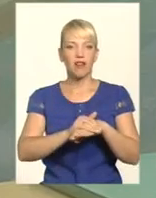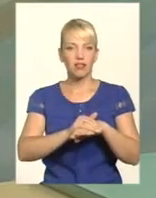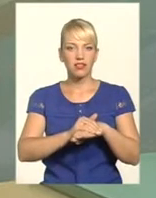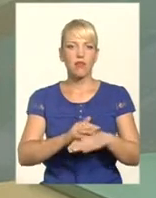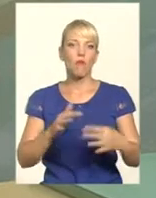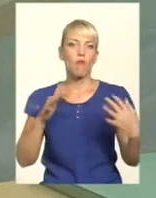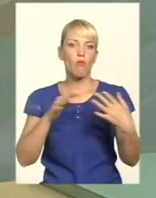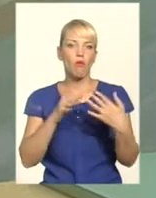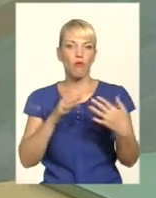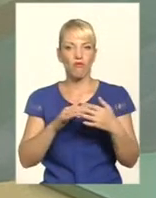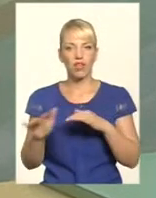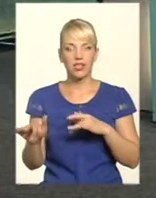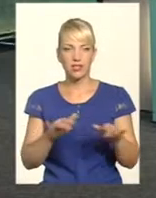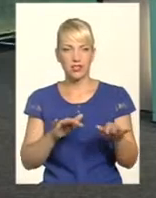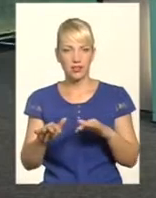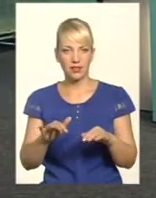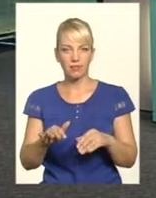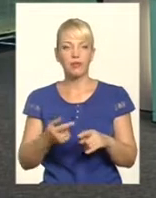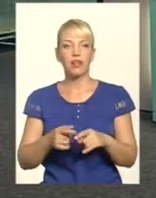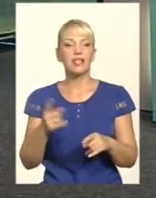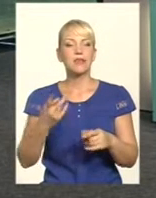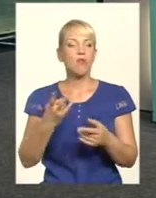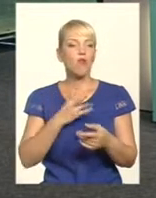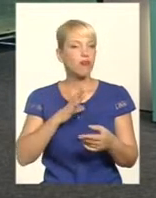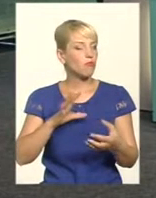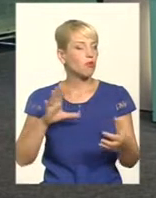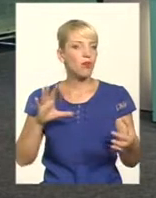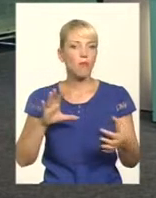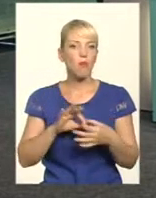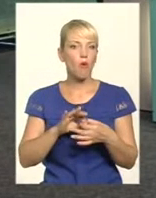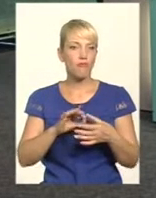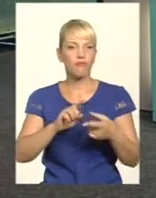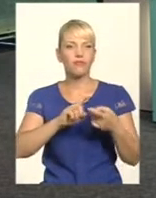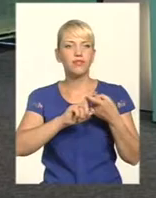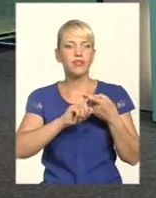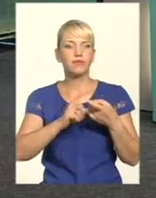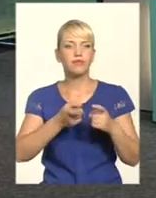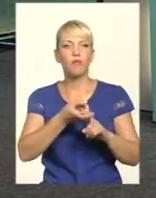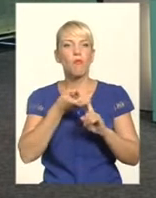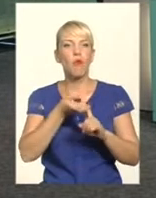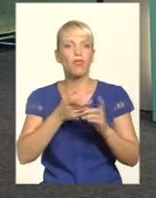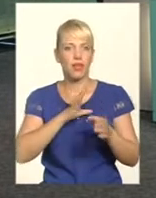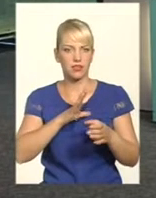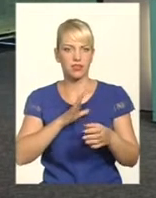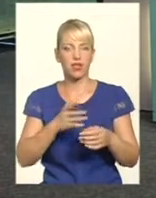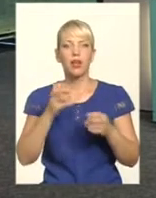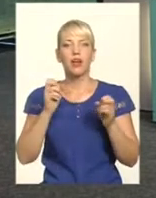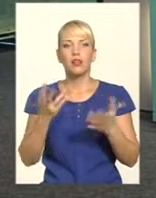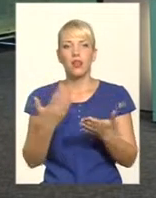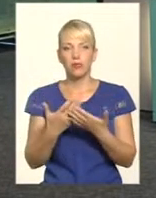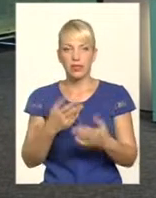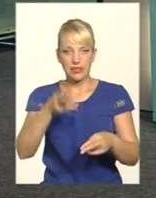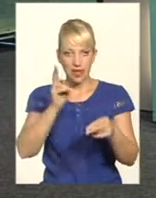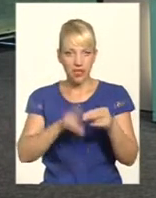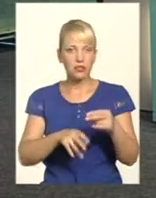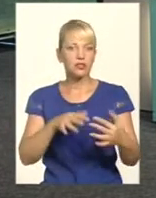бути тісно пов'язане. Тому що закінчується там, наприклад, бій, чи там йде